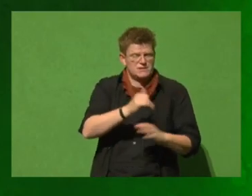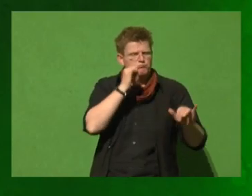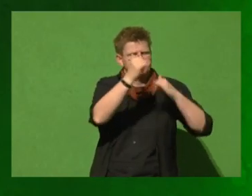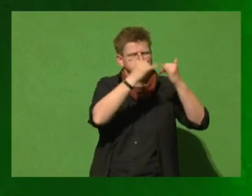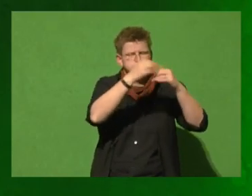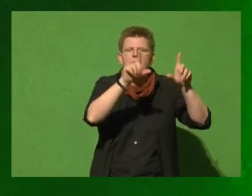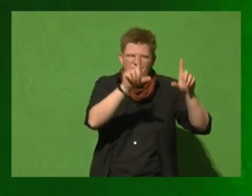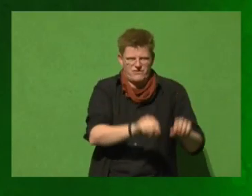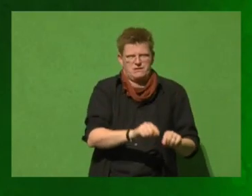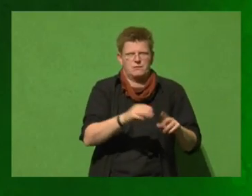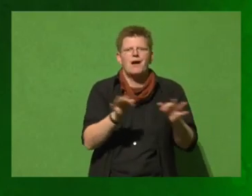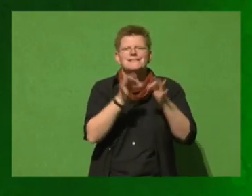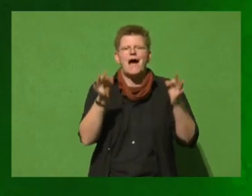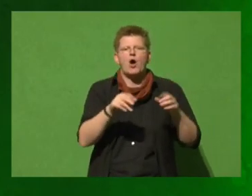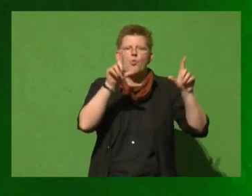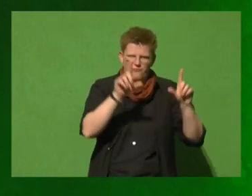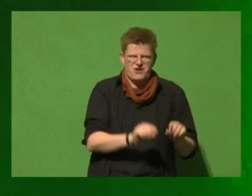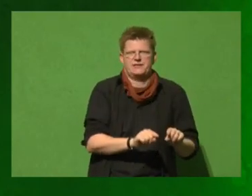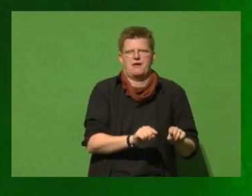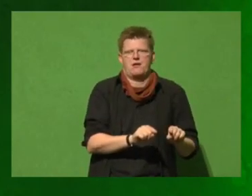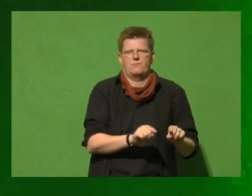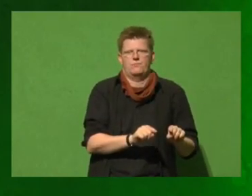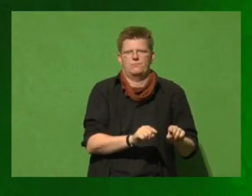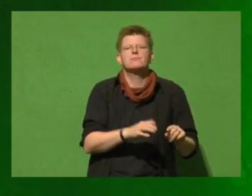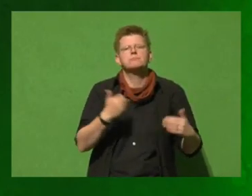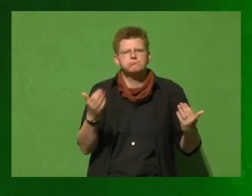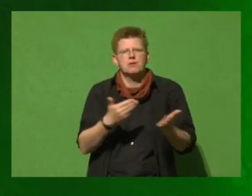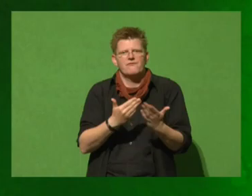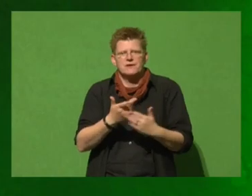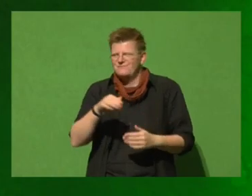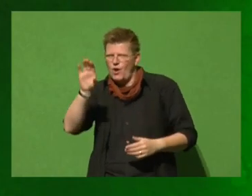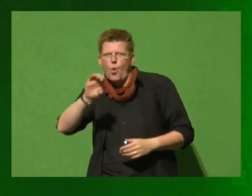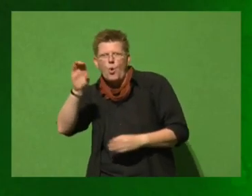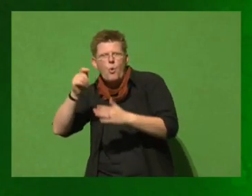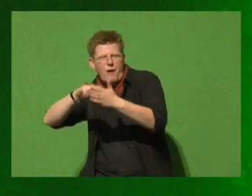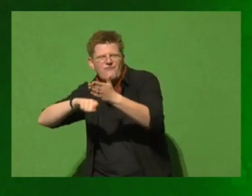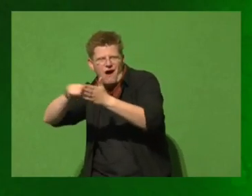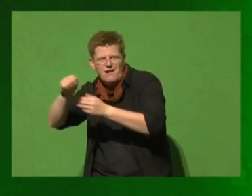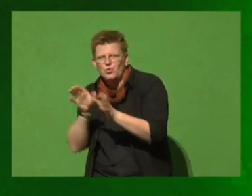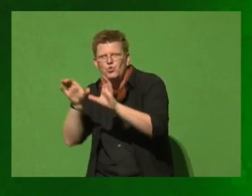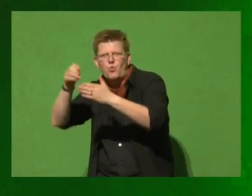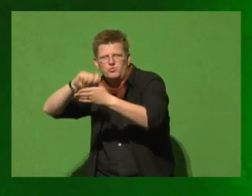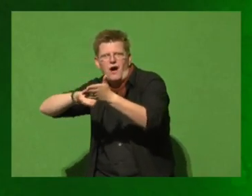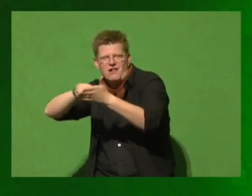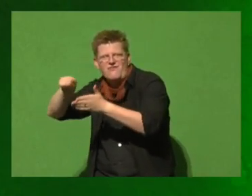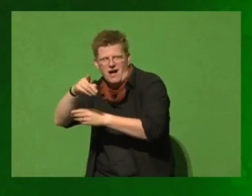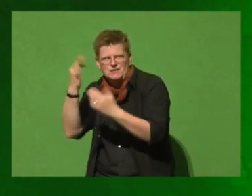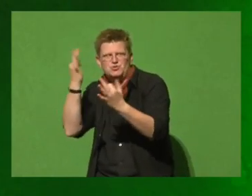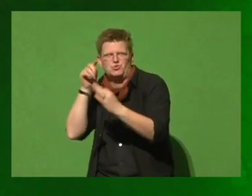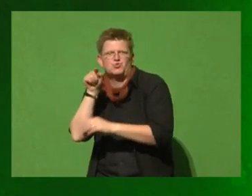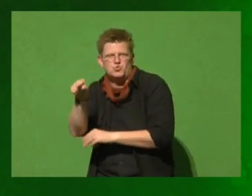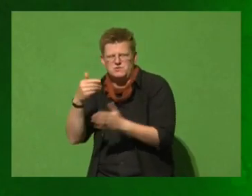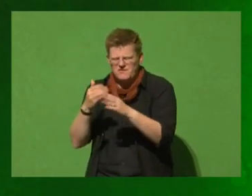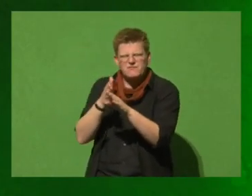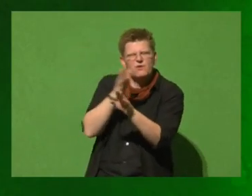weniger getagt worden ist. Das lag wohl oder korrespondierte wohl mit den Europawahlen und Kommunalwahlen, die ja im Mai waren. Und im Vorfeld war